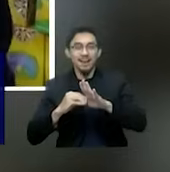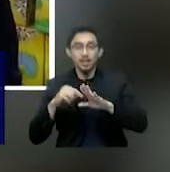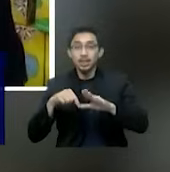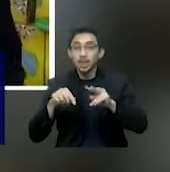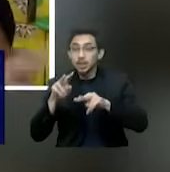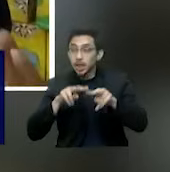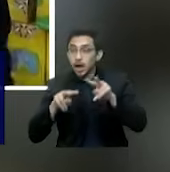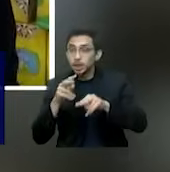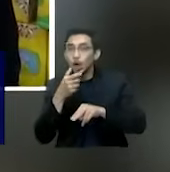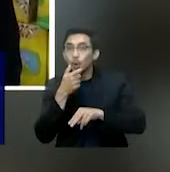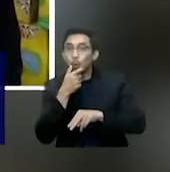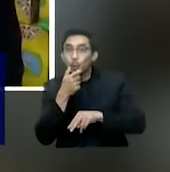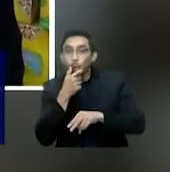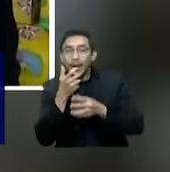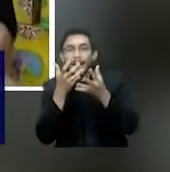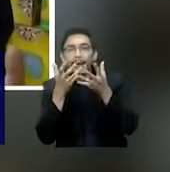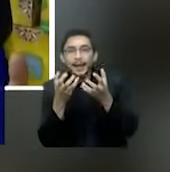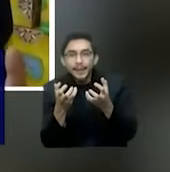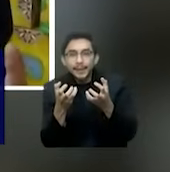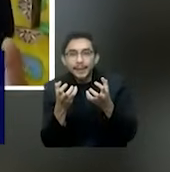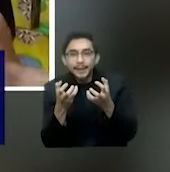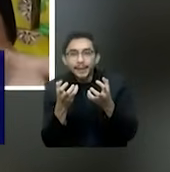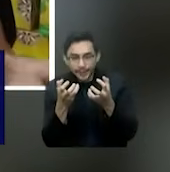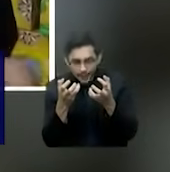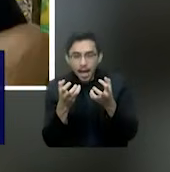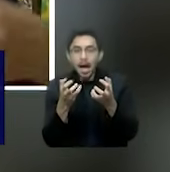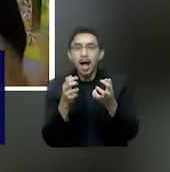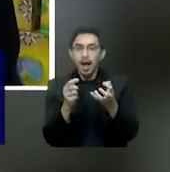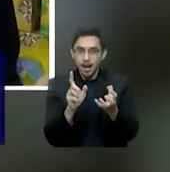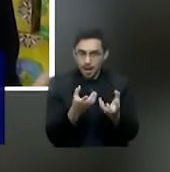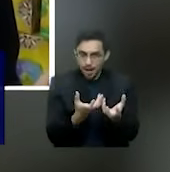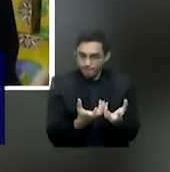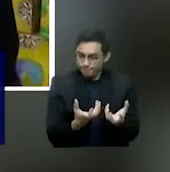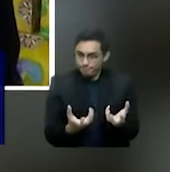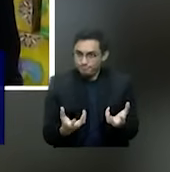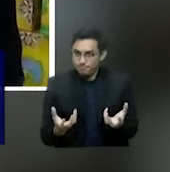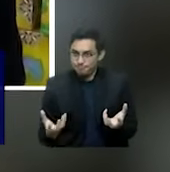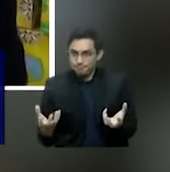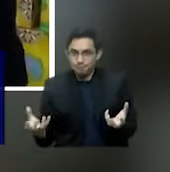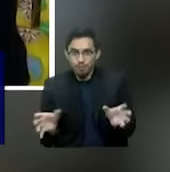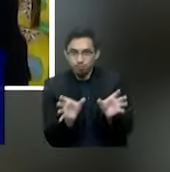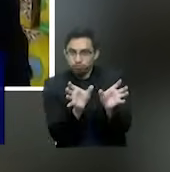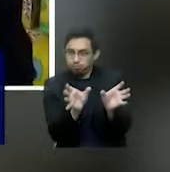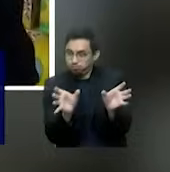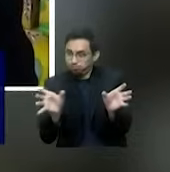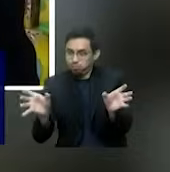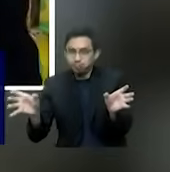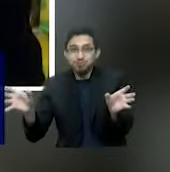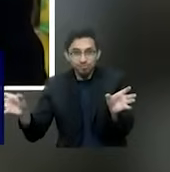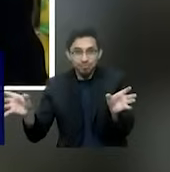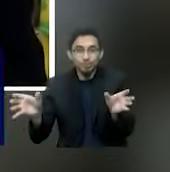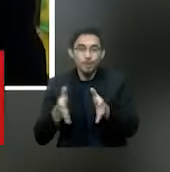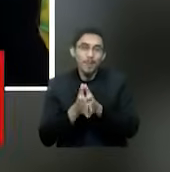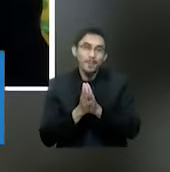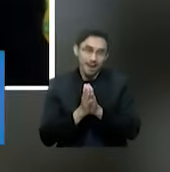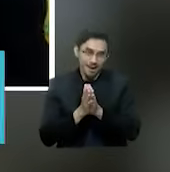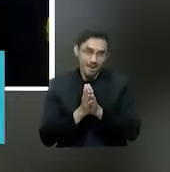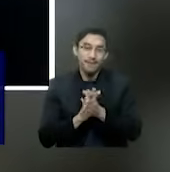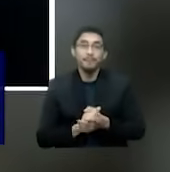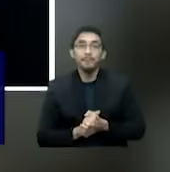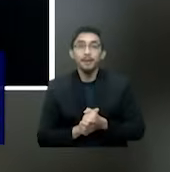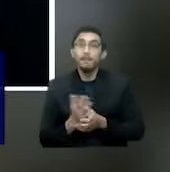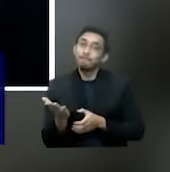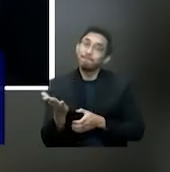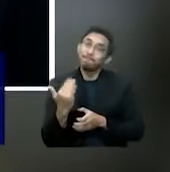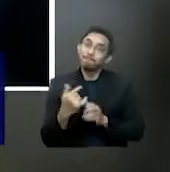membeli berbagai macam kue kering untuk disajikan nanti di Hari Raya Idul Fitri. Dan saya akan tunjukkan kepada Anda yang